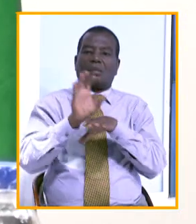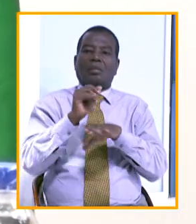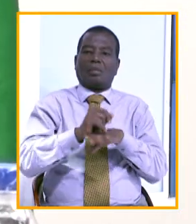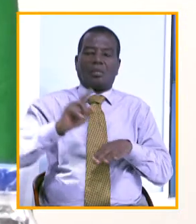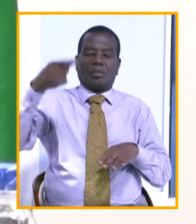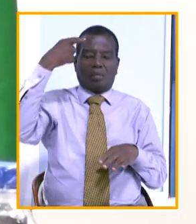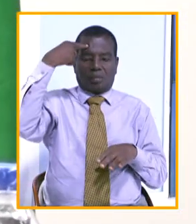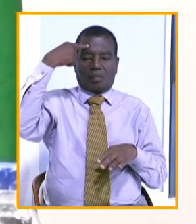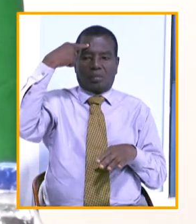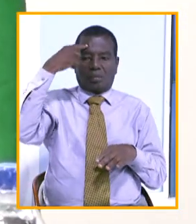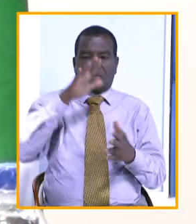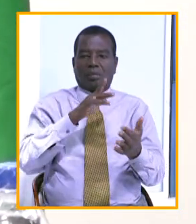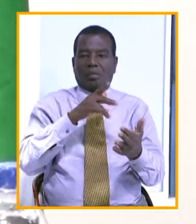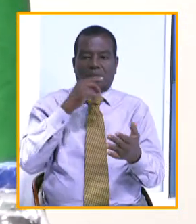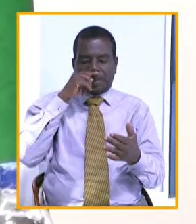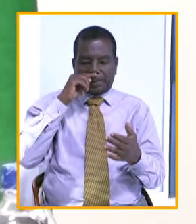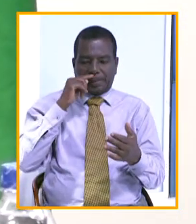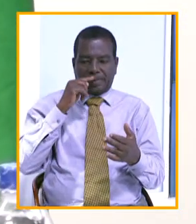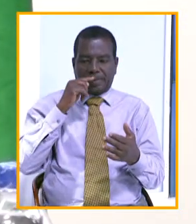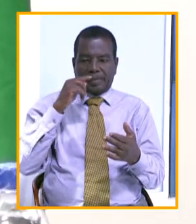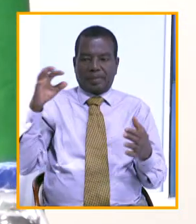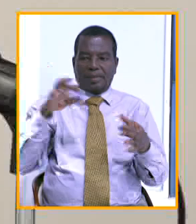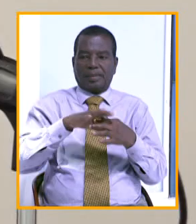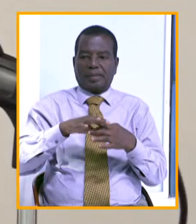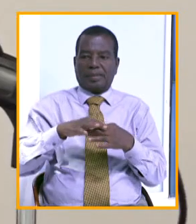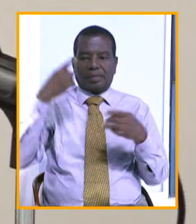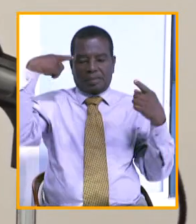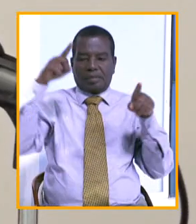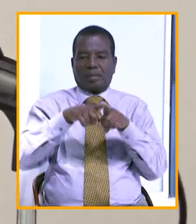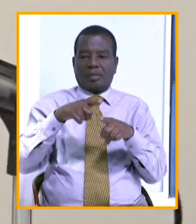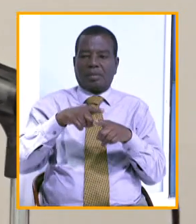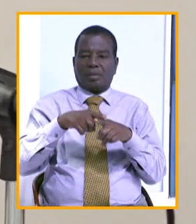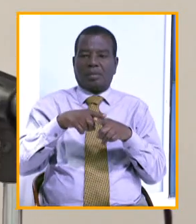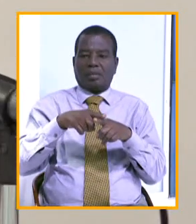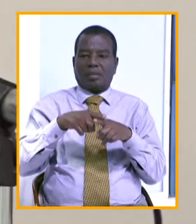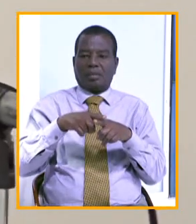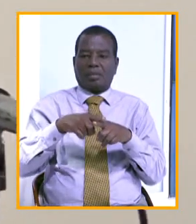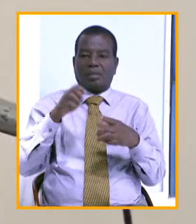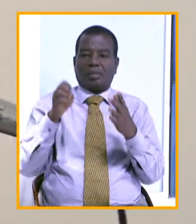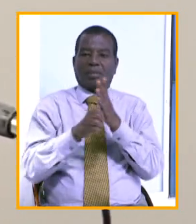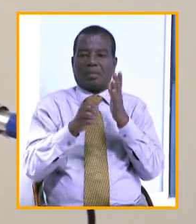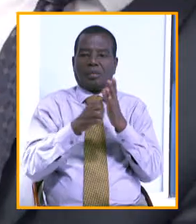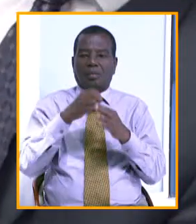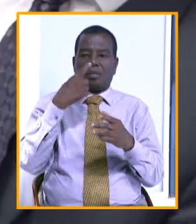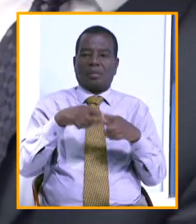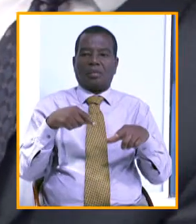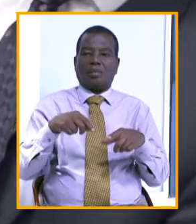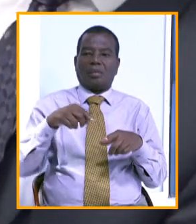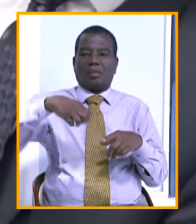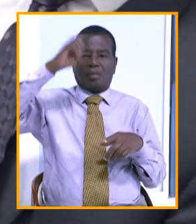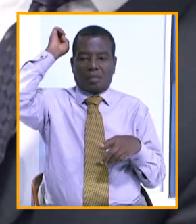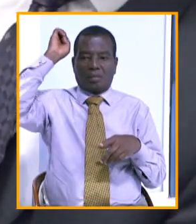Le gouvernement espère nouer dans les meilleurs délais un partenariat économique durable avec les Égyptiens.